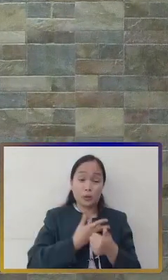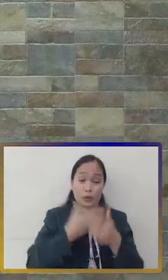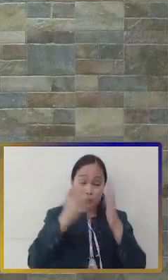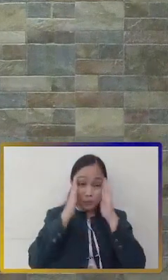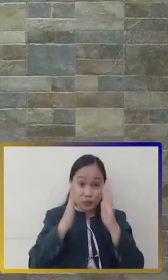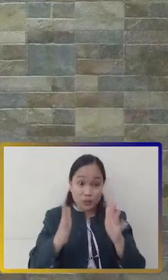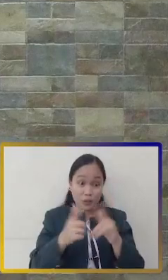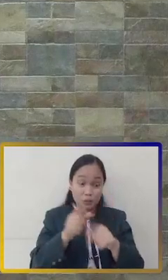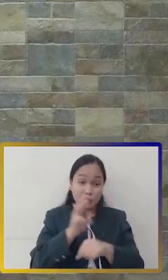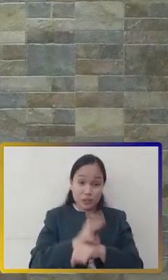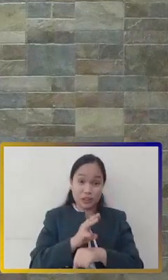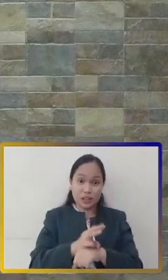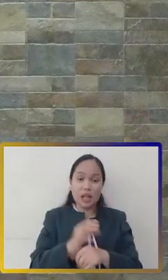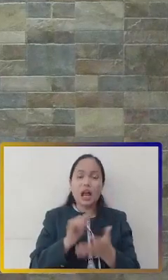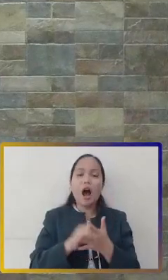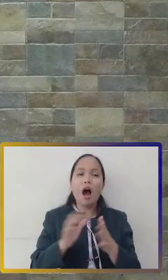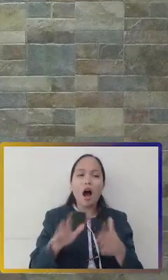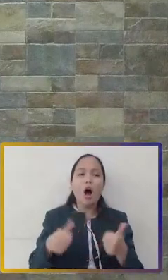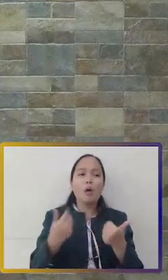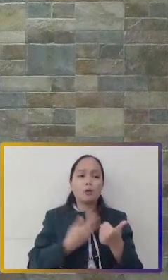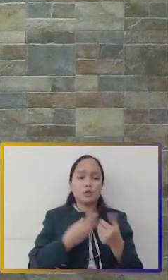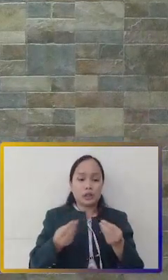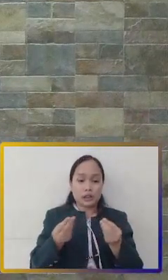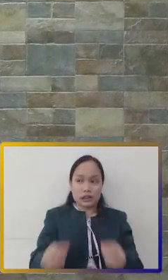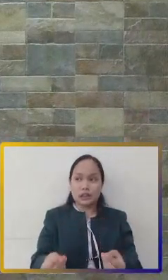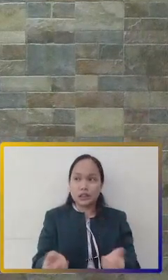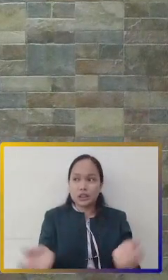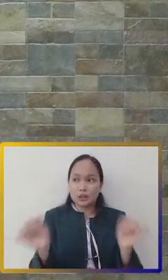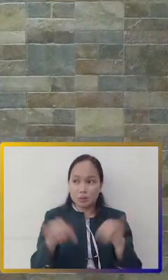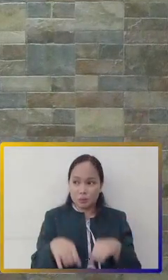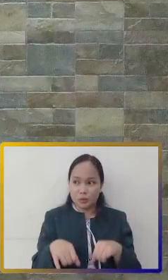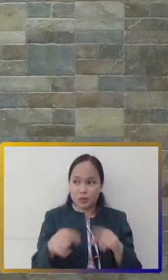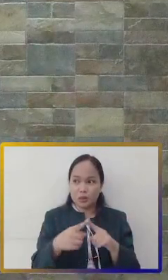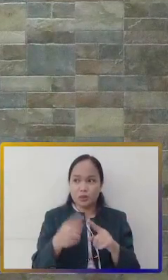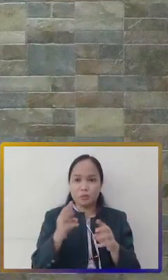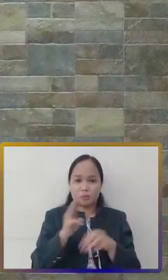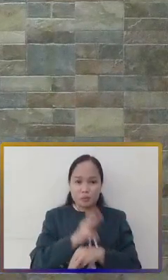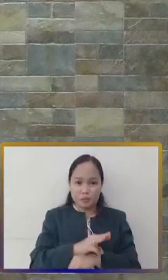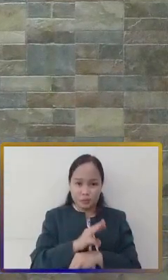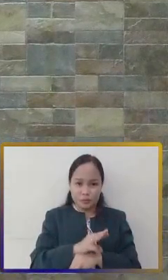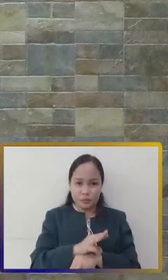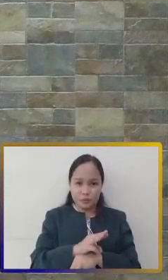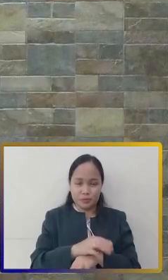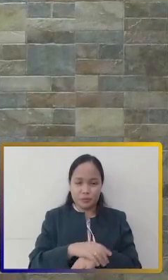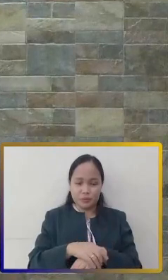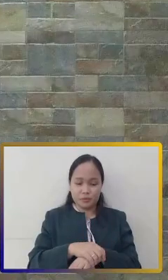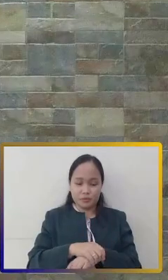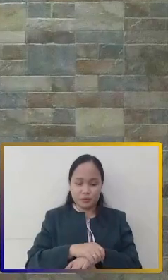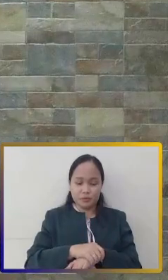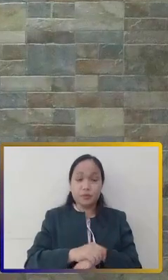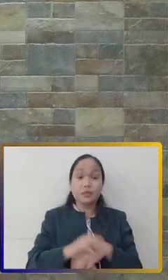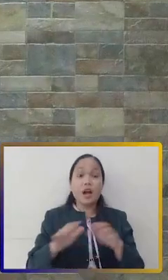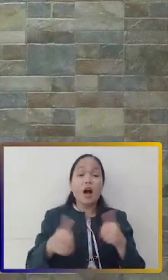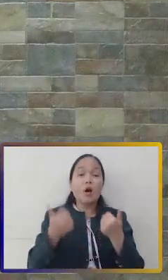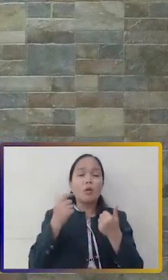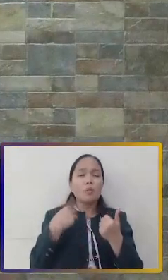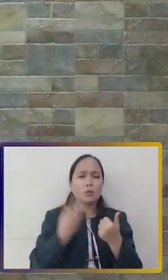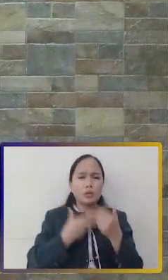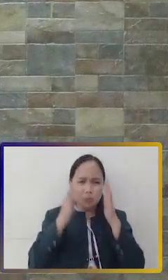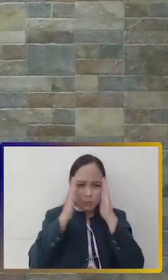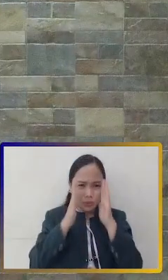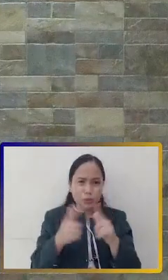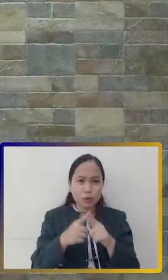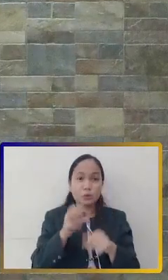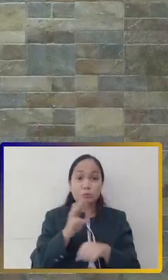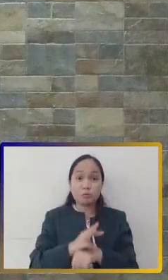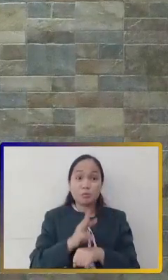ganun po natin pahalagahan yung ministry. Nakuha niyo po yun mga kapatid? Kung paano tayo nag-pay attention sa ministry